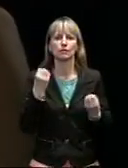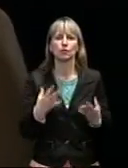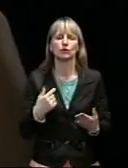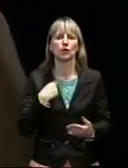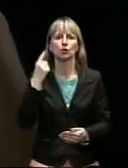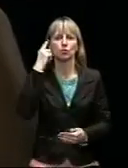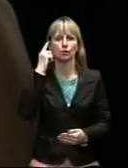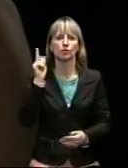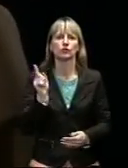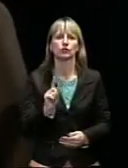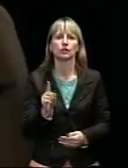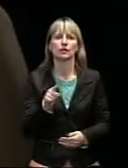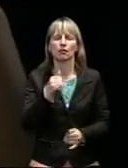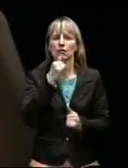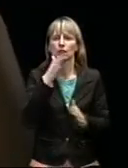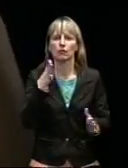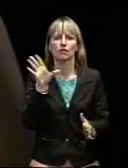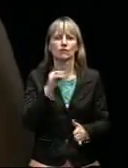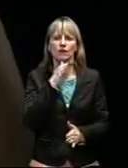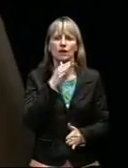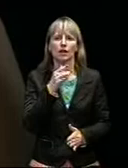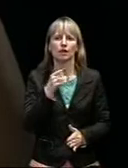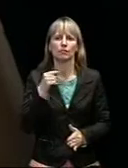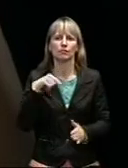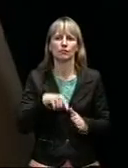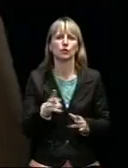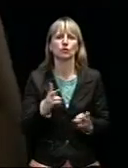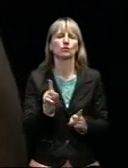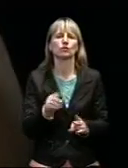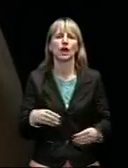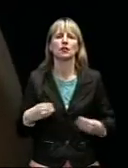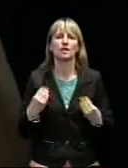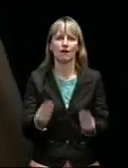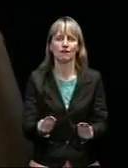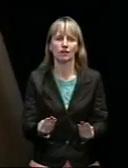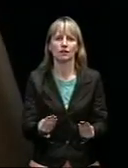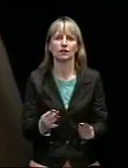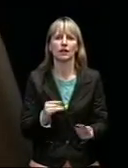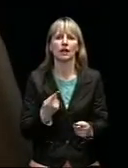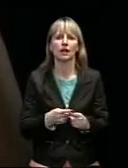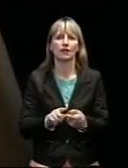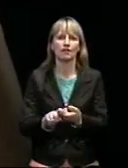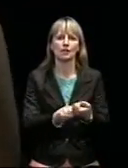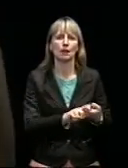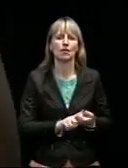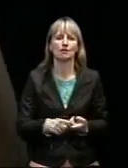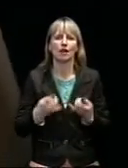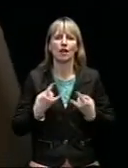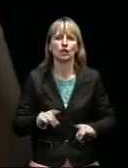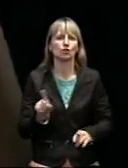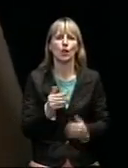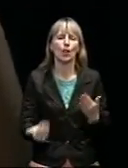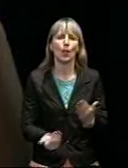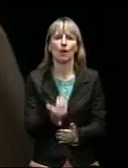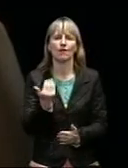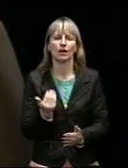кажеться, ты не можешь все время поглощать, тебе нужно что-то отдавать, и в этой взаимосвязи рождается что-то новое.